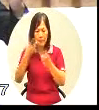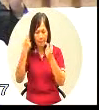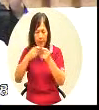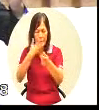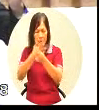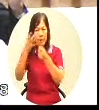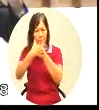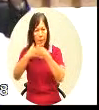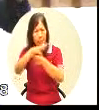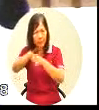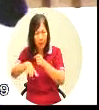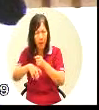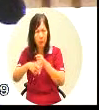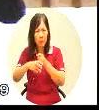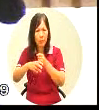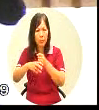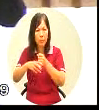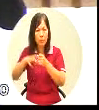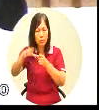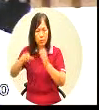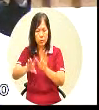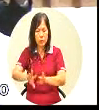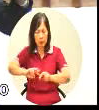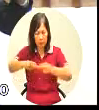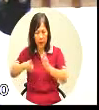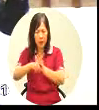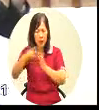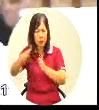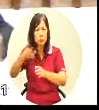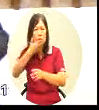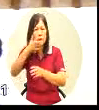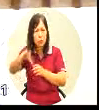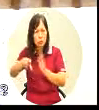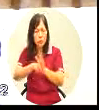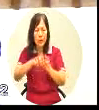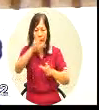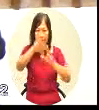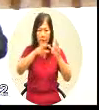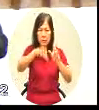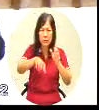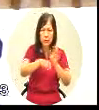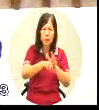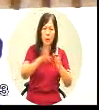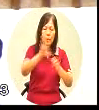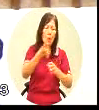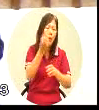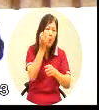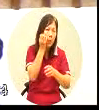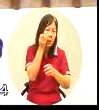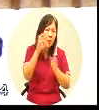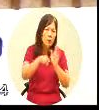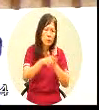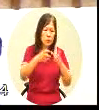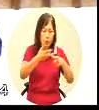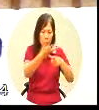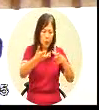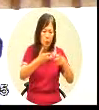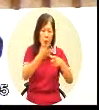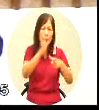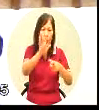局。那登山口那边，因为那里有一个观光局做的一个水池。